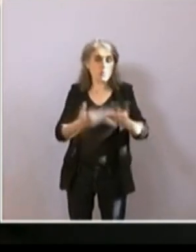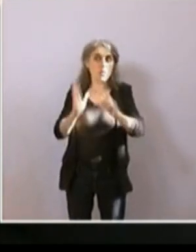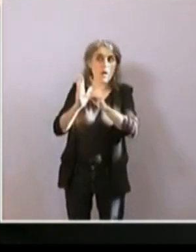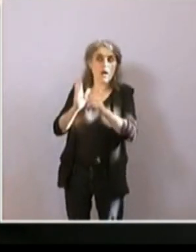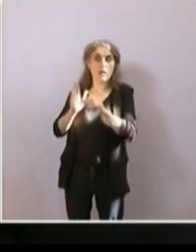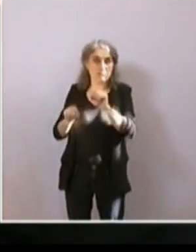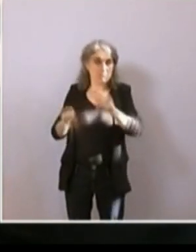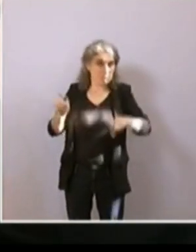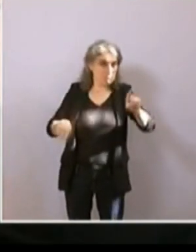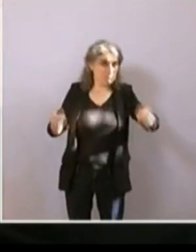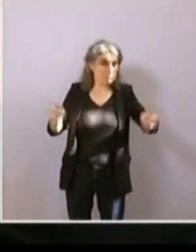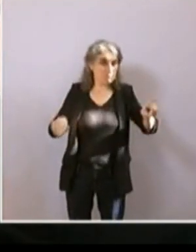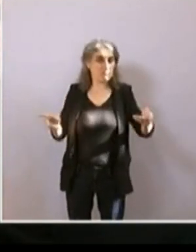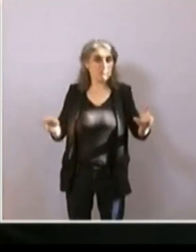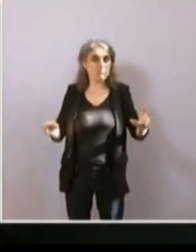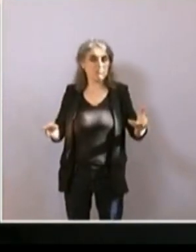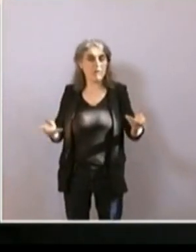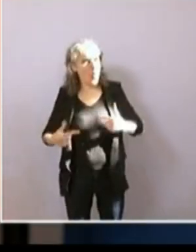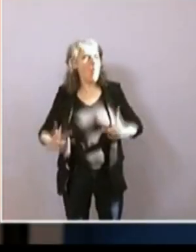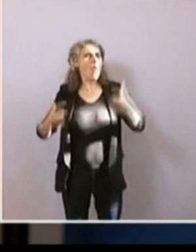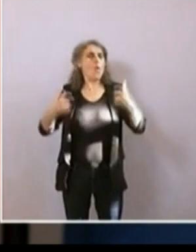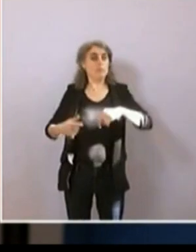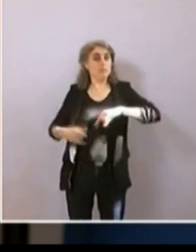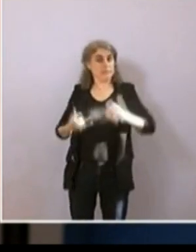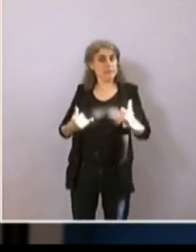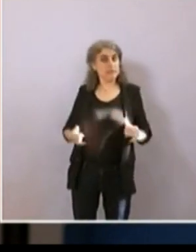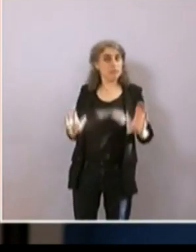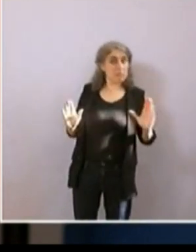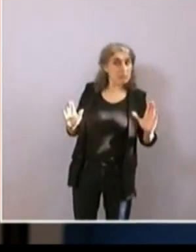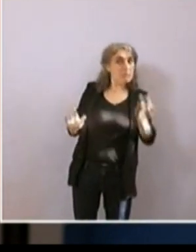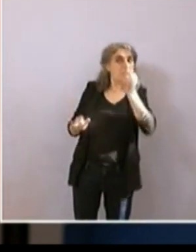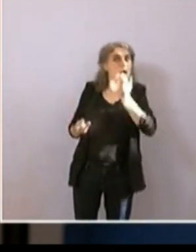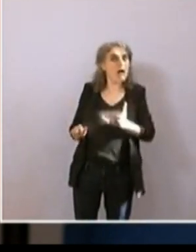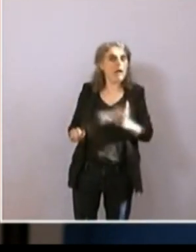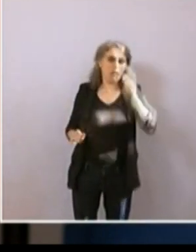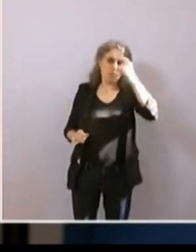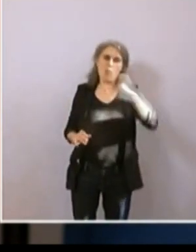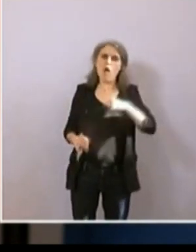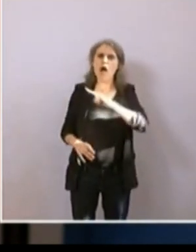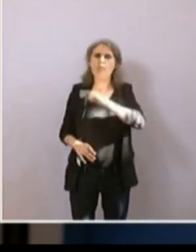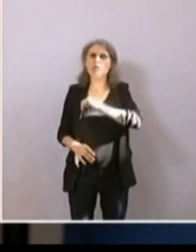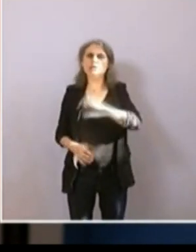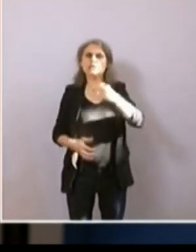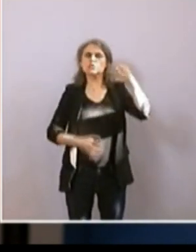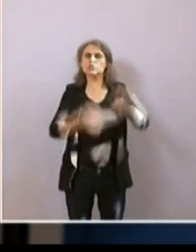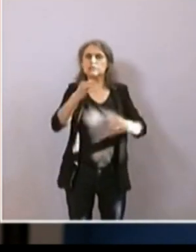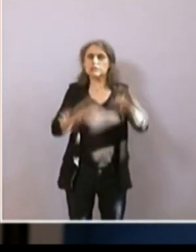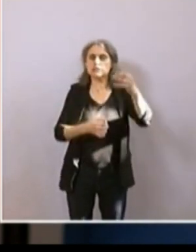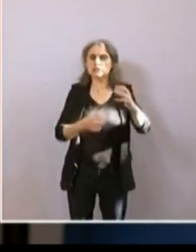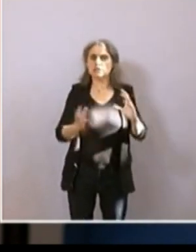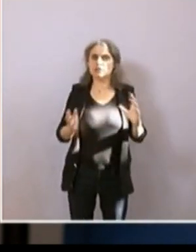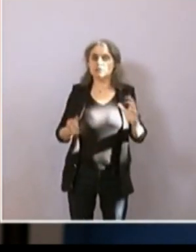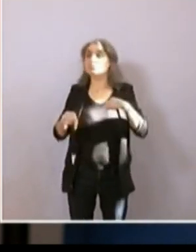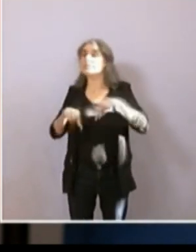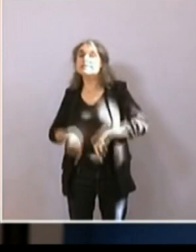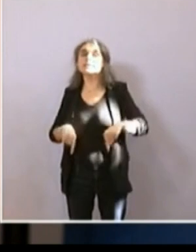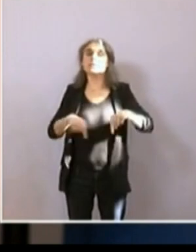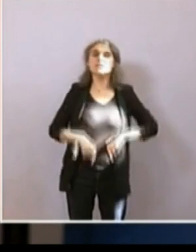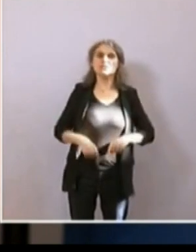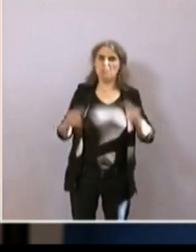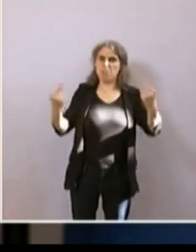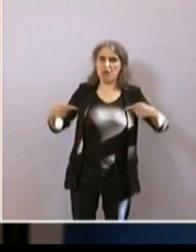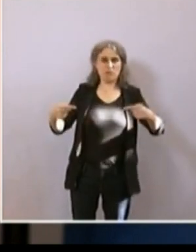d'emblée apaiser les esprits. Pour moi, la police et la justice, encore plus les relations entre les deux ministres, ce n'est pas un duel,